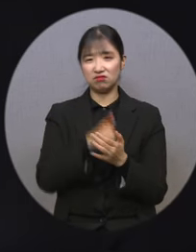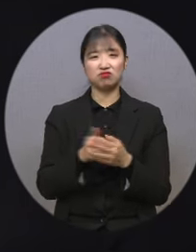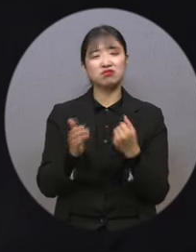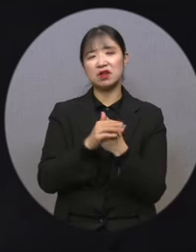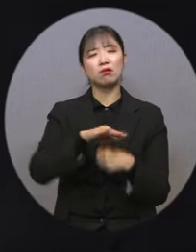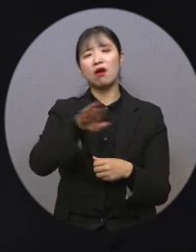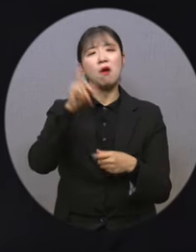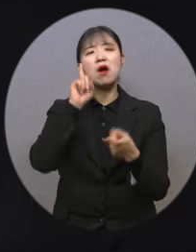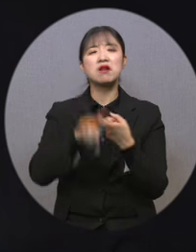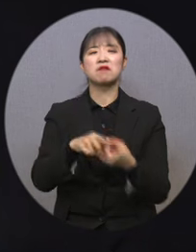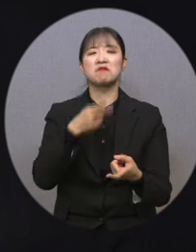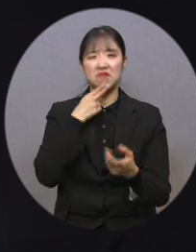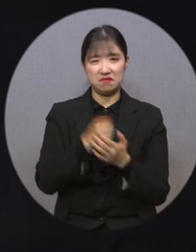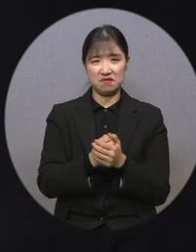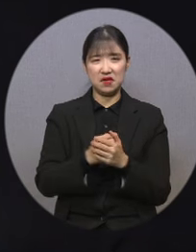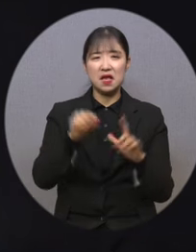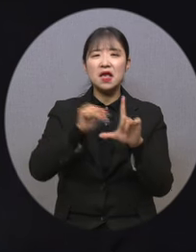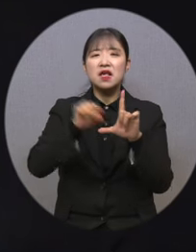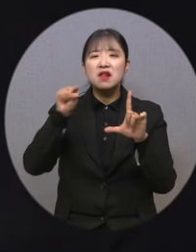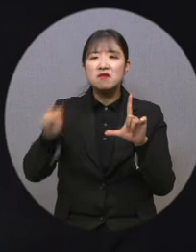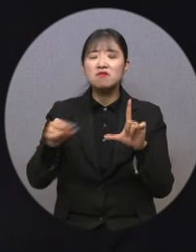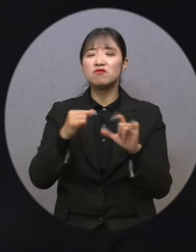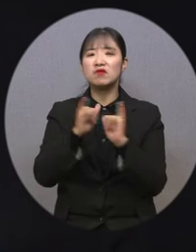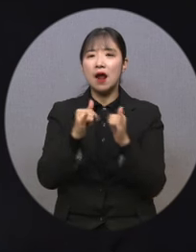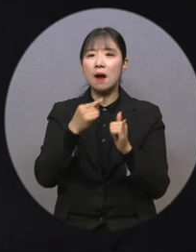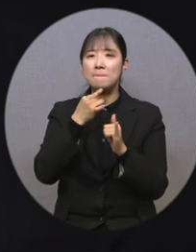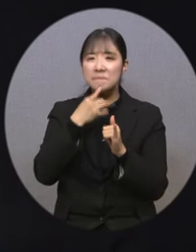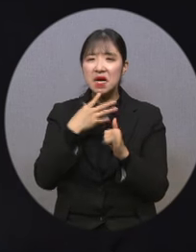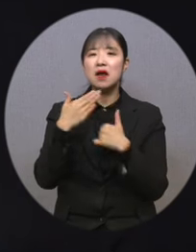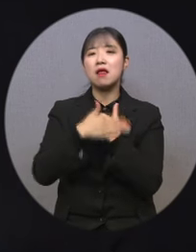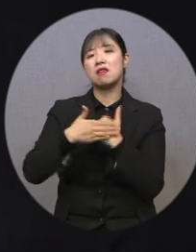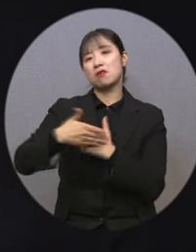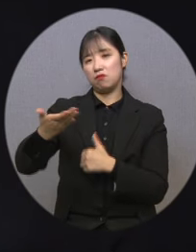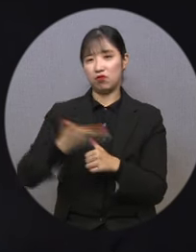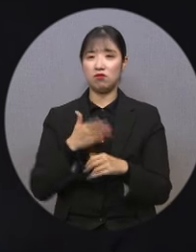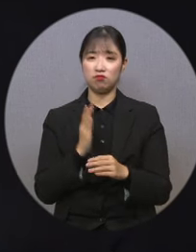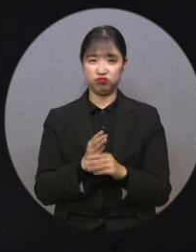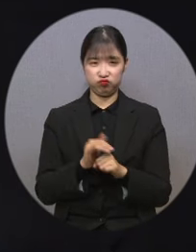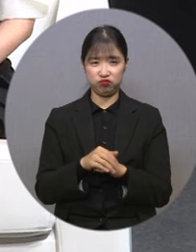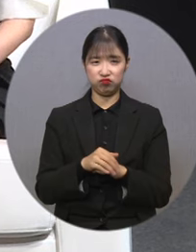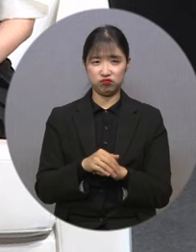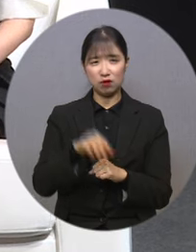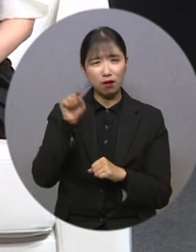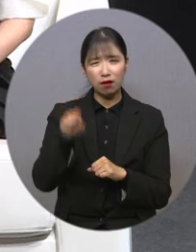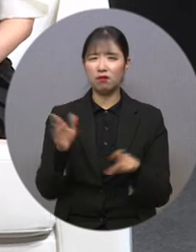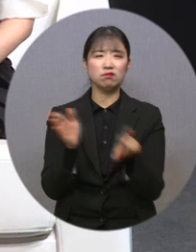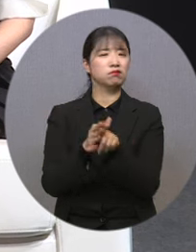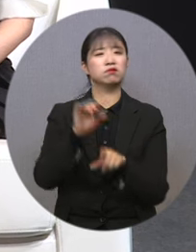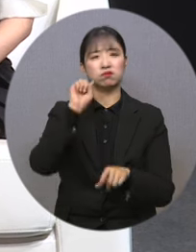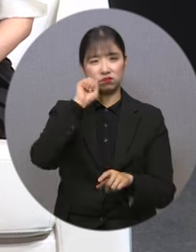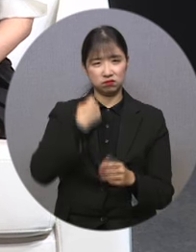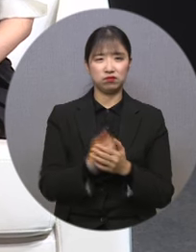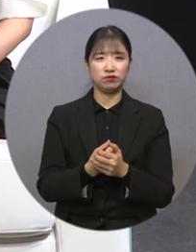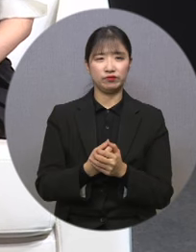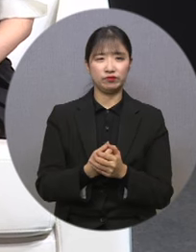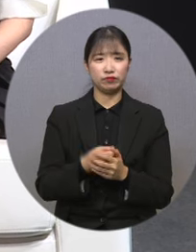어떤 특정한 세력들이 혜택을 보고 있다고도 볼 수 있죠. 절대 이건 믿을 수가 없어요. 그런 공문이 나온 이상